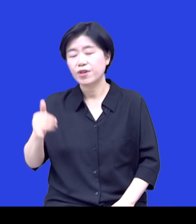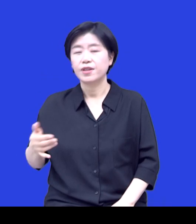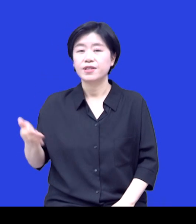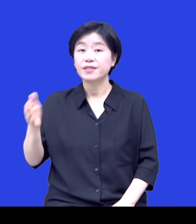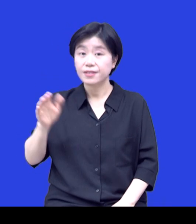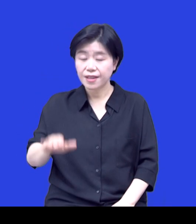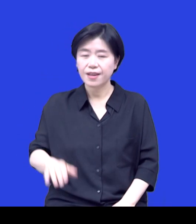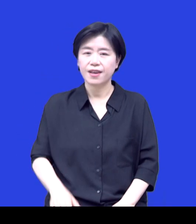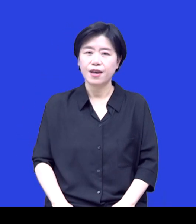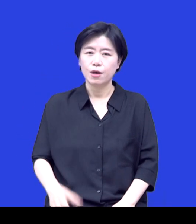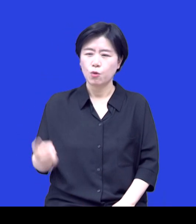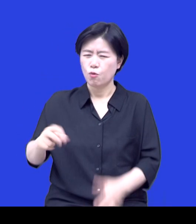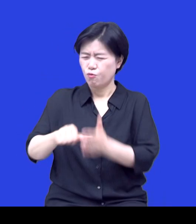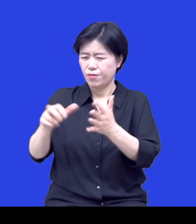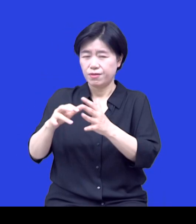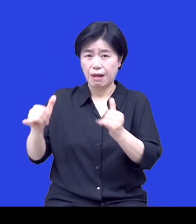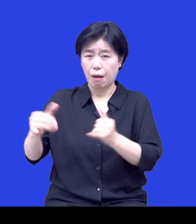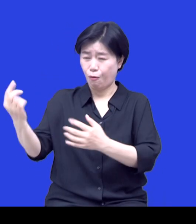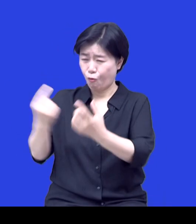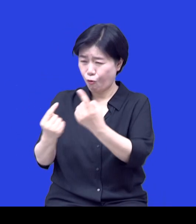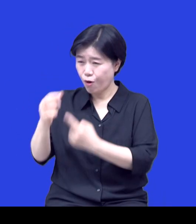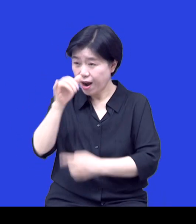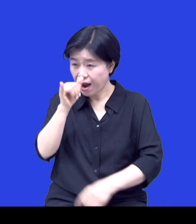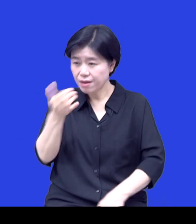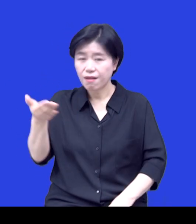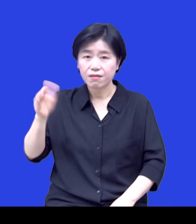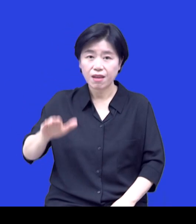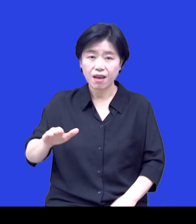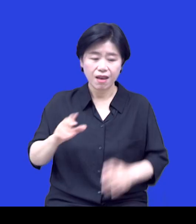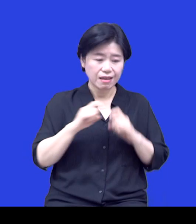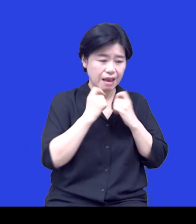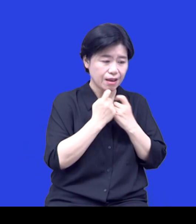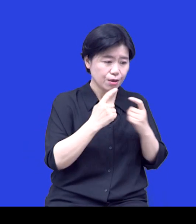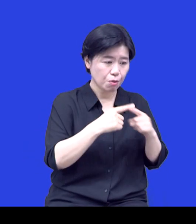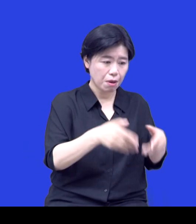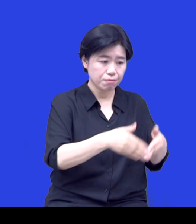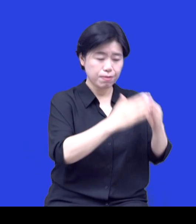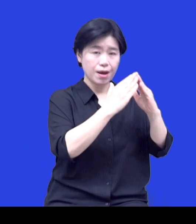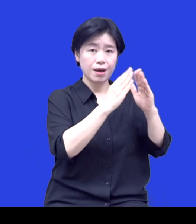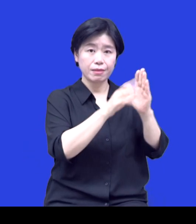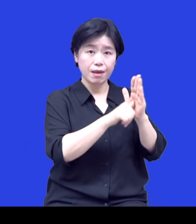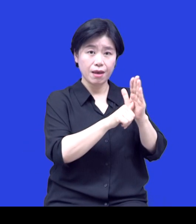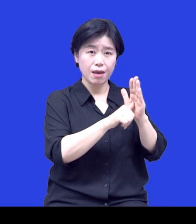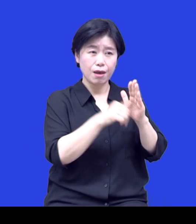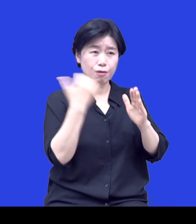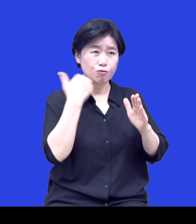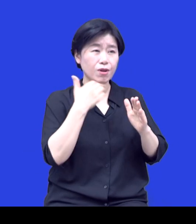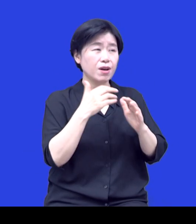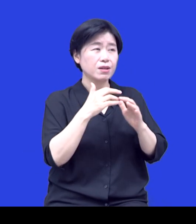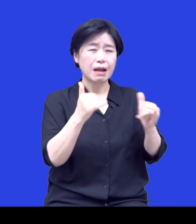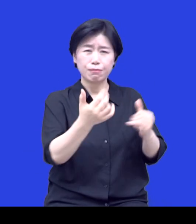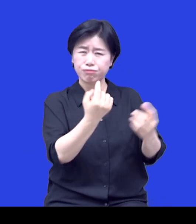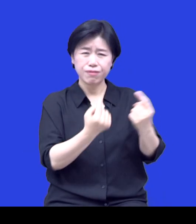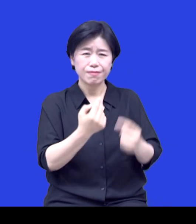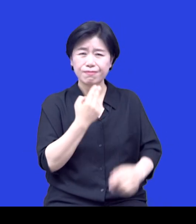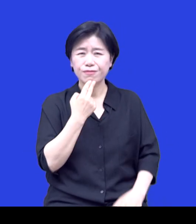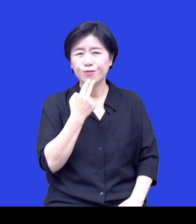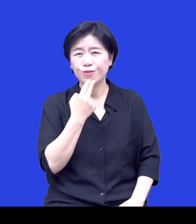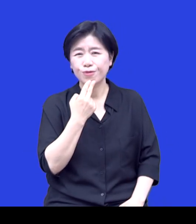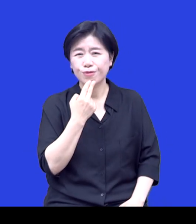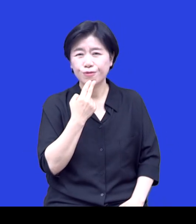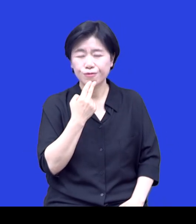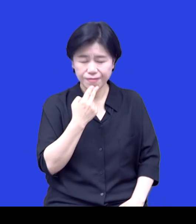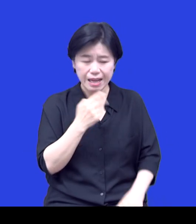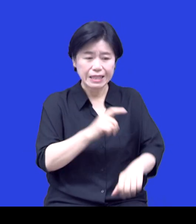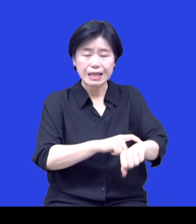받는 거 이런 네. 분들도 많이 만나고 그러는데 예. 개척교회는 그런 거 없잖아요. 시간도 많고 예. 사역도 없고 그러니까 just you and